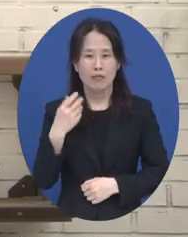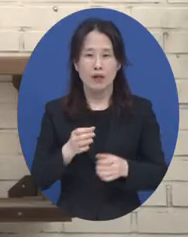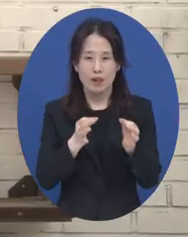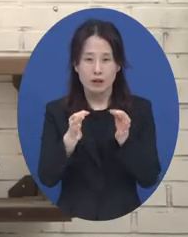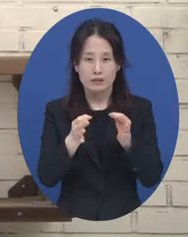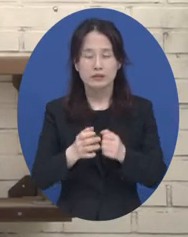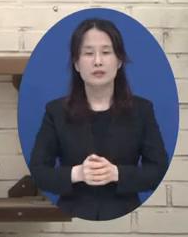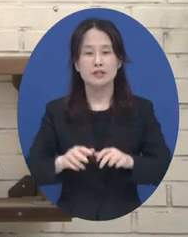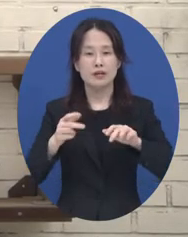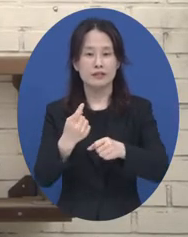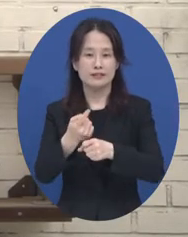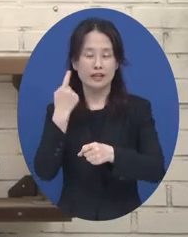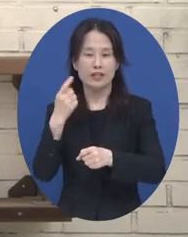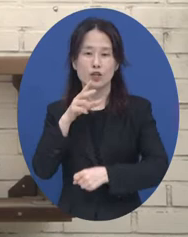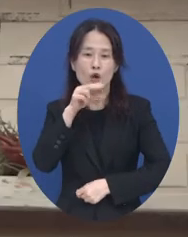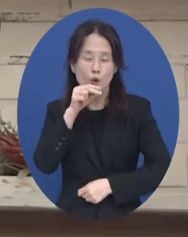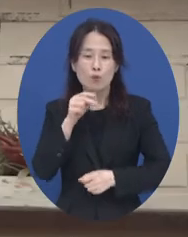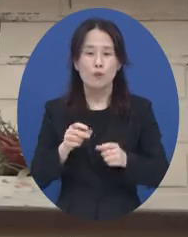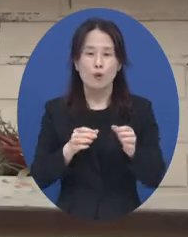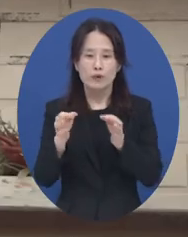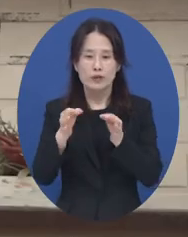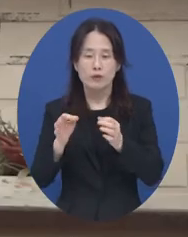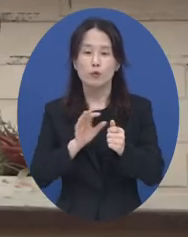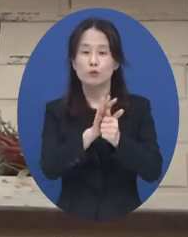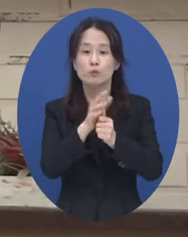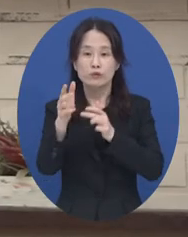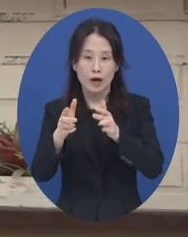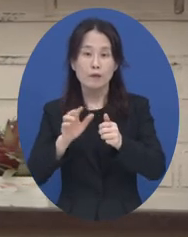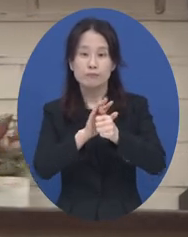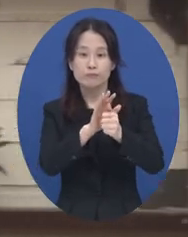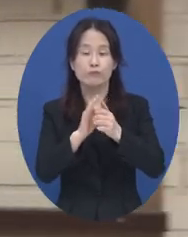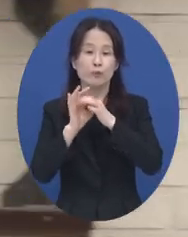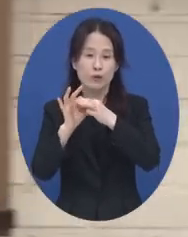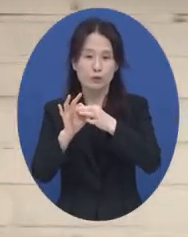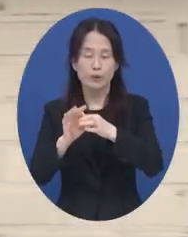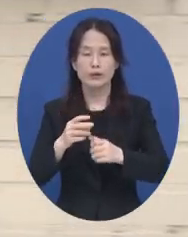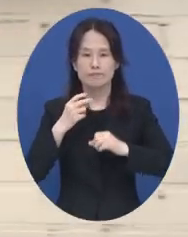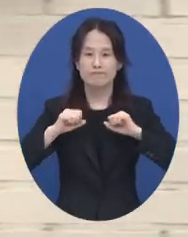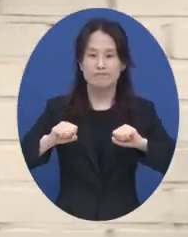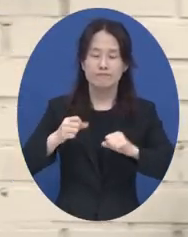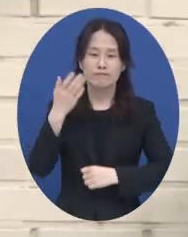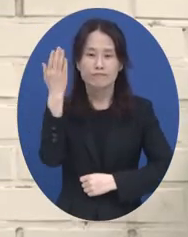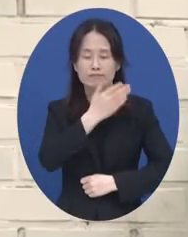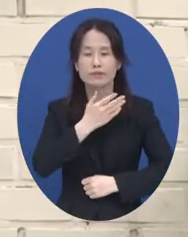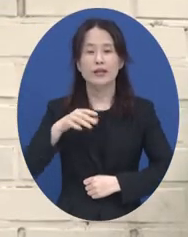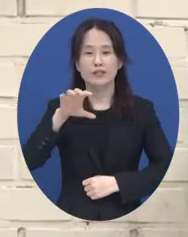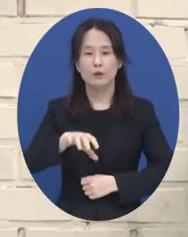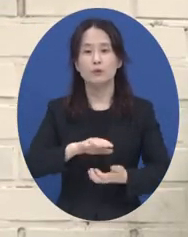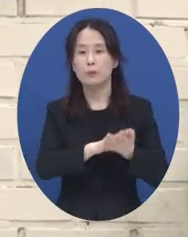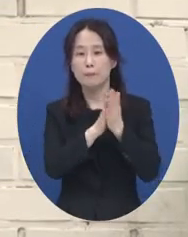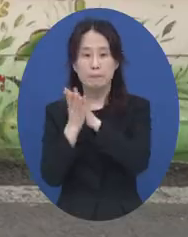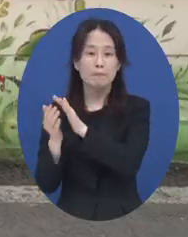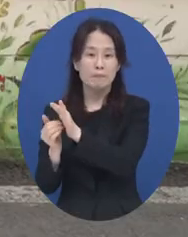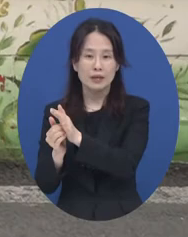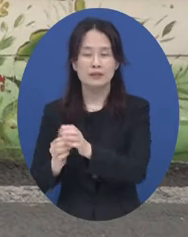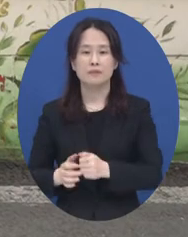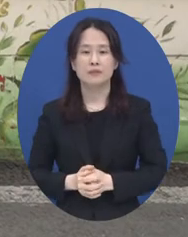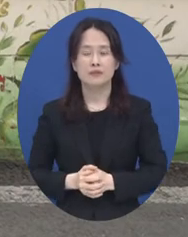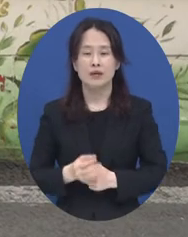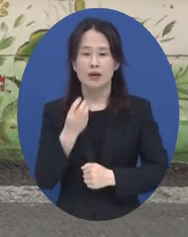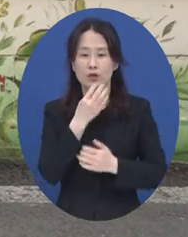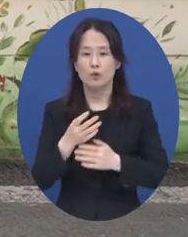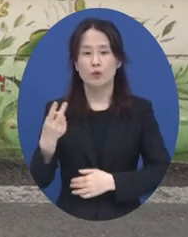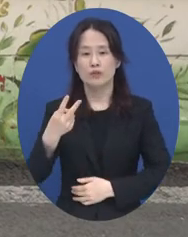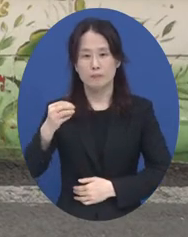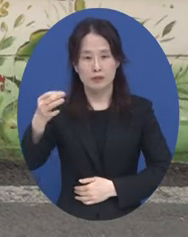지난해 경기도의 골목상권 조직화 지원사업을 통해 생기 넘치고 깨끗한 거리로 탈바꿈 했습니다 경기도